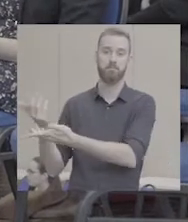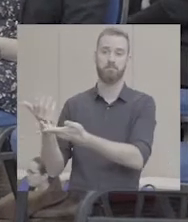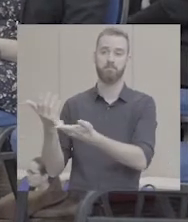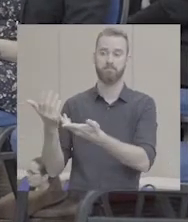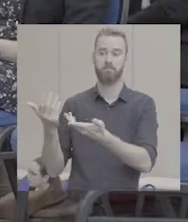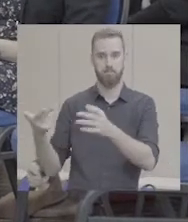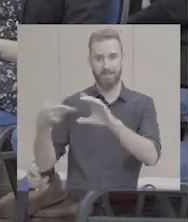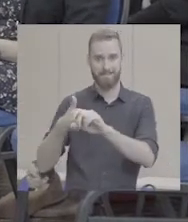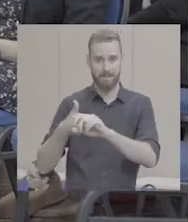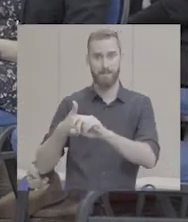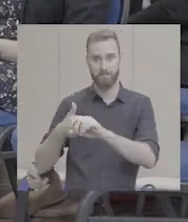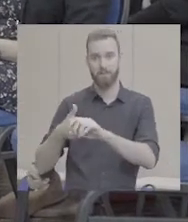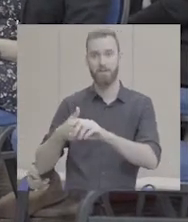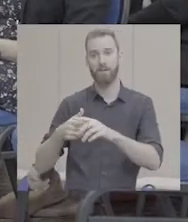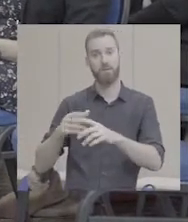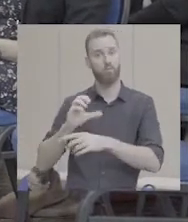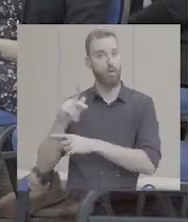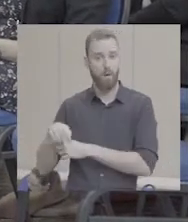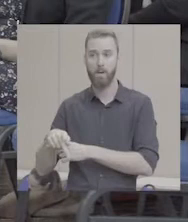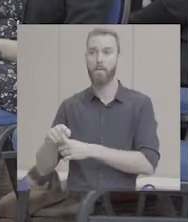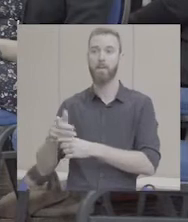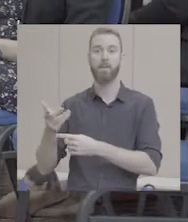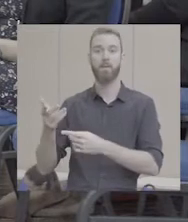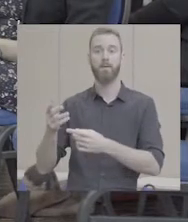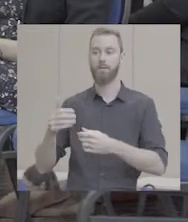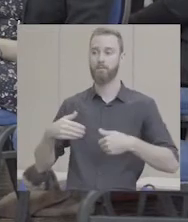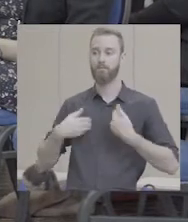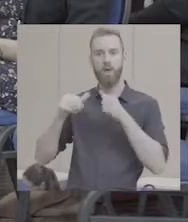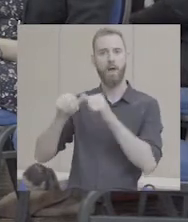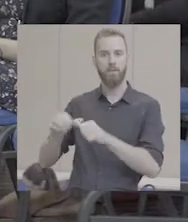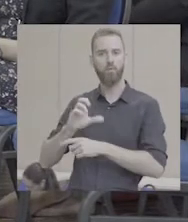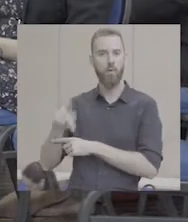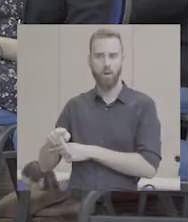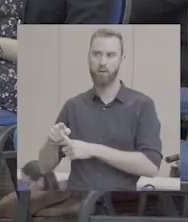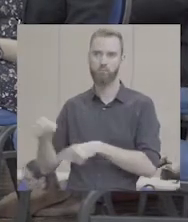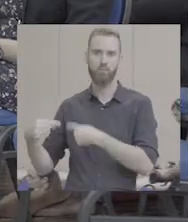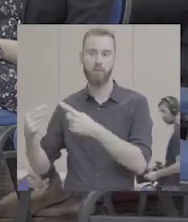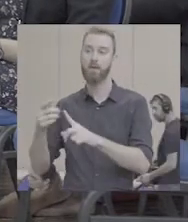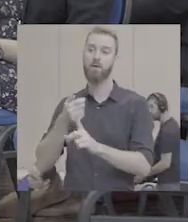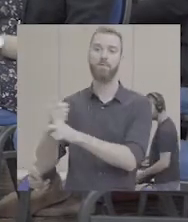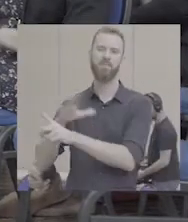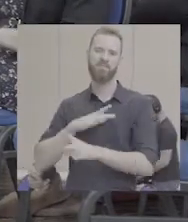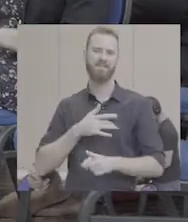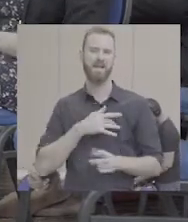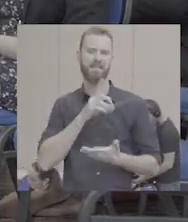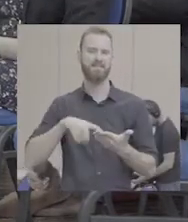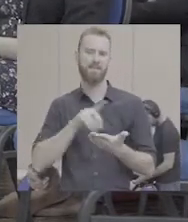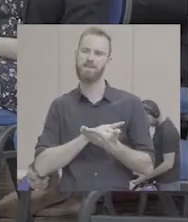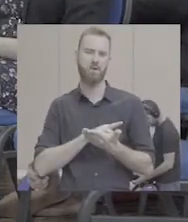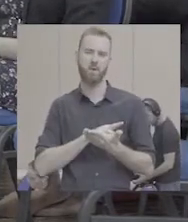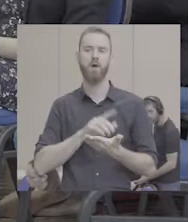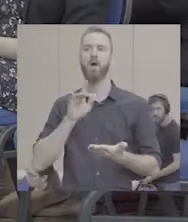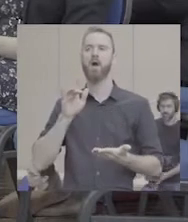qui ont été parties prenantes du projet de fondation de coop, qui ont vécu dans leur coop un certain temps et qui vivent des formes de discrimination de